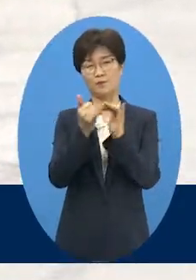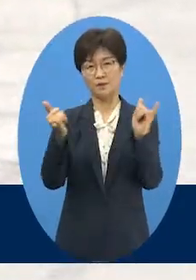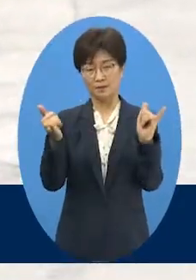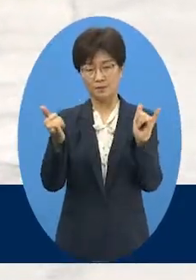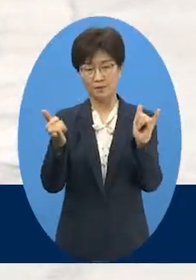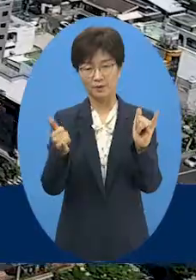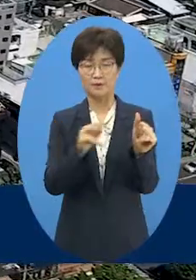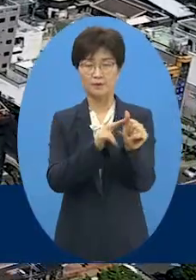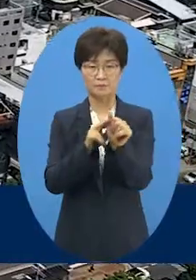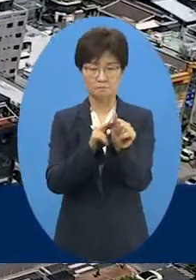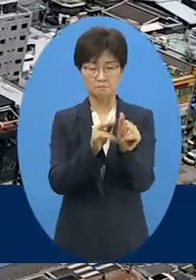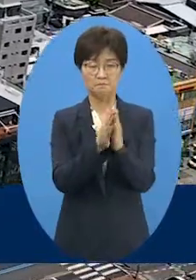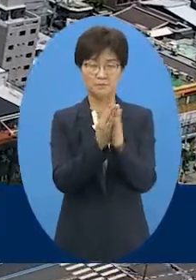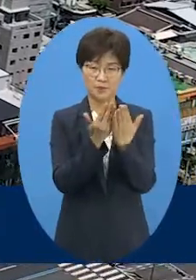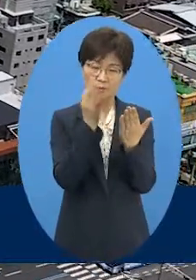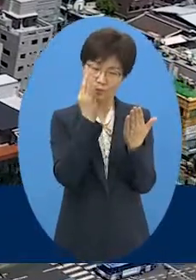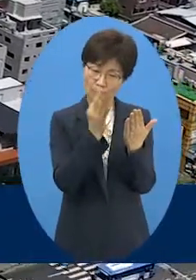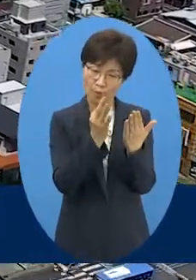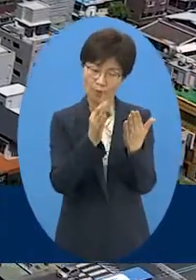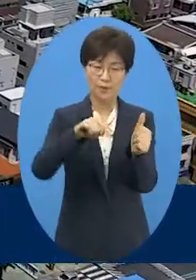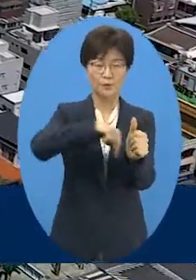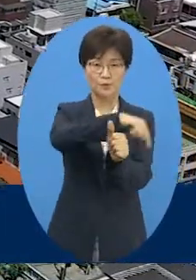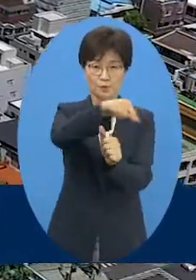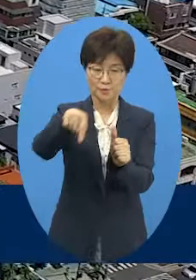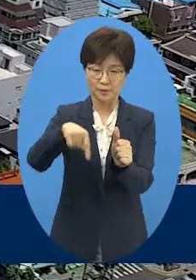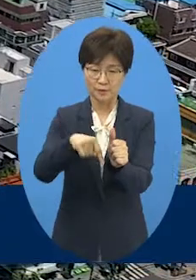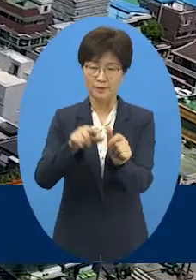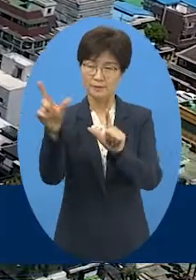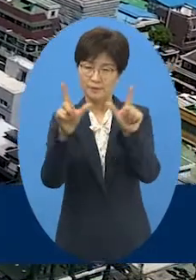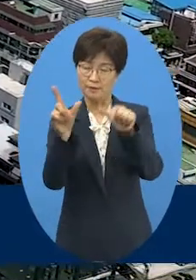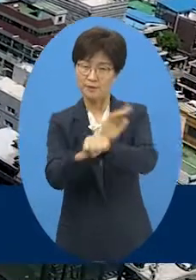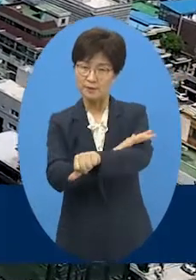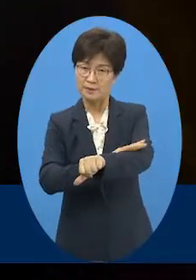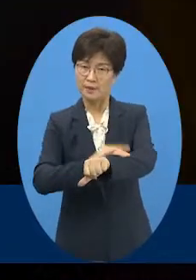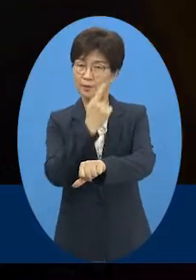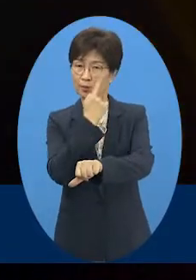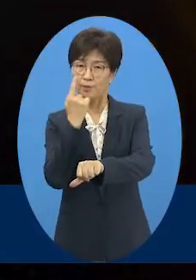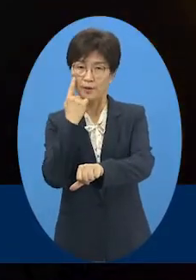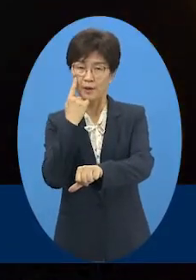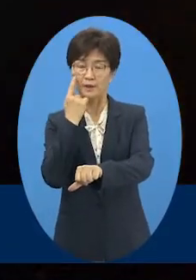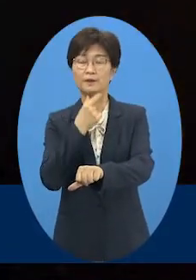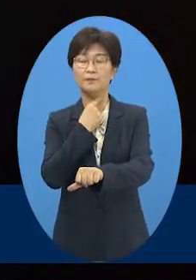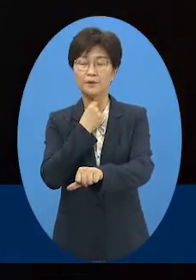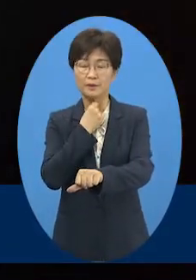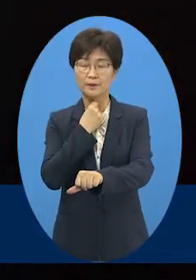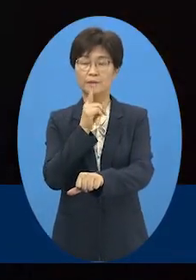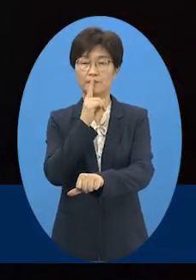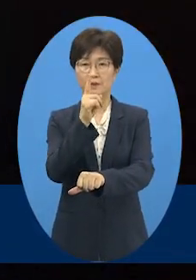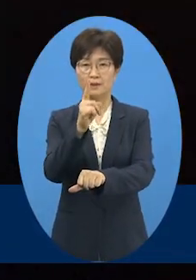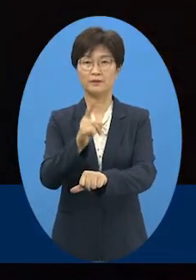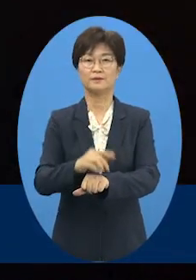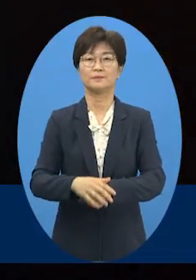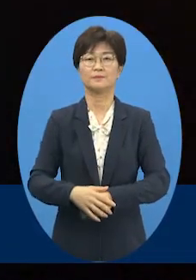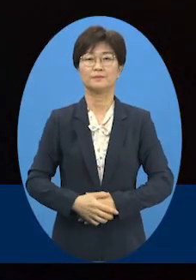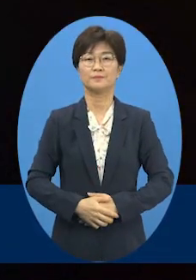생활정보 책자를 통해 거주지 주변에 현황을 편리하게 확인할 수 있길 바란다 고 전했습니다